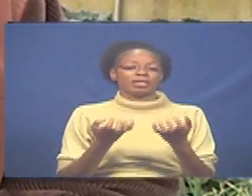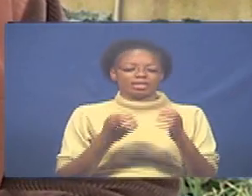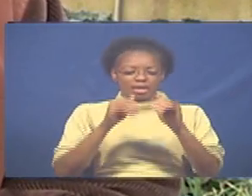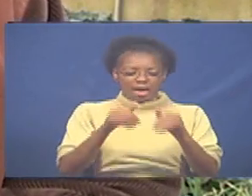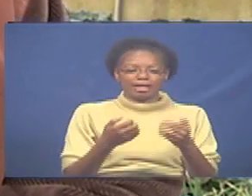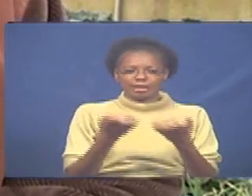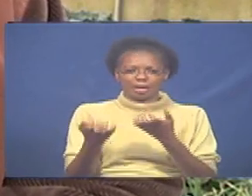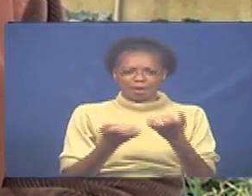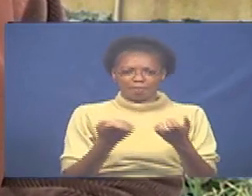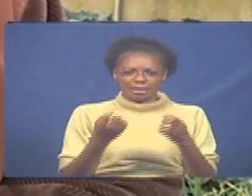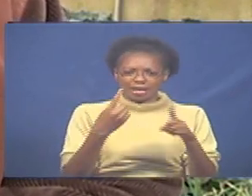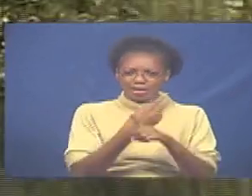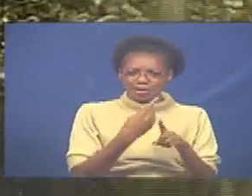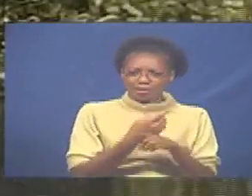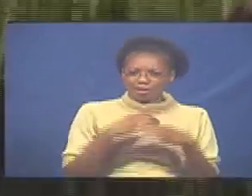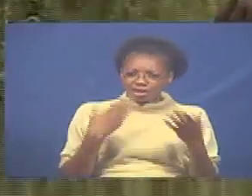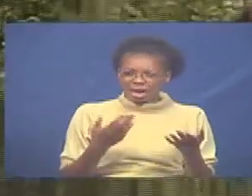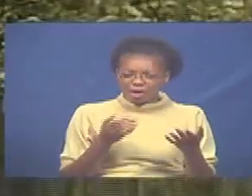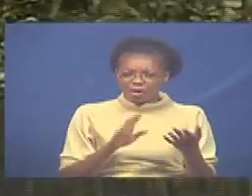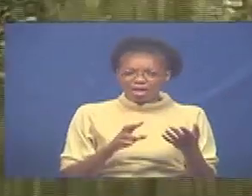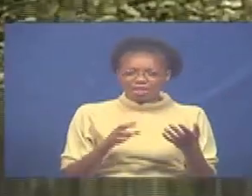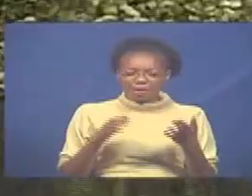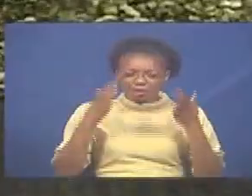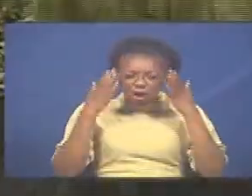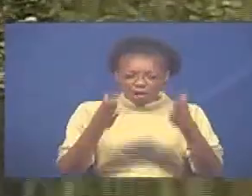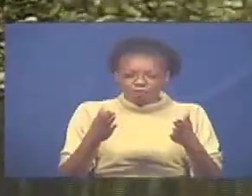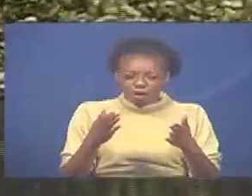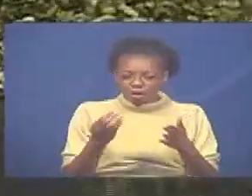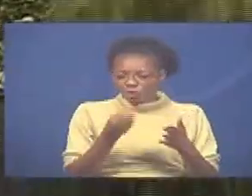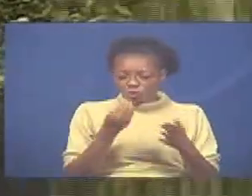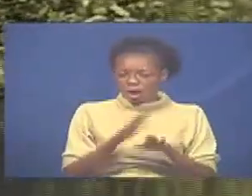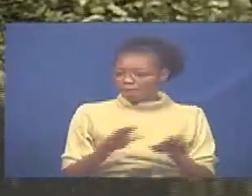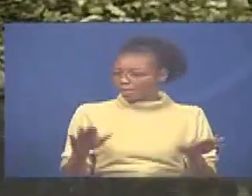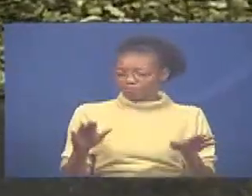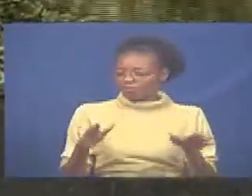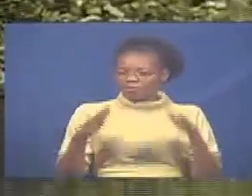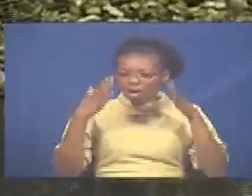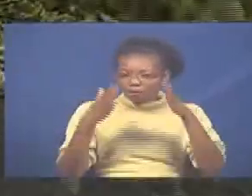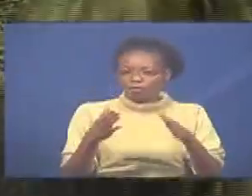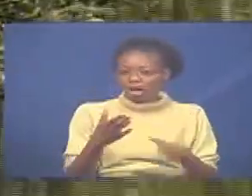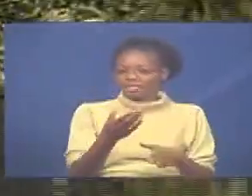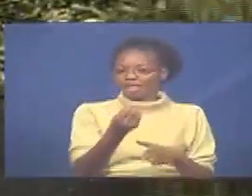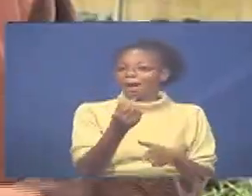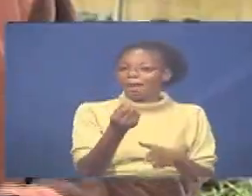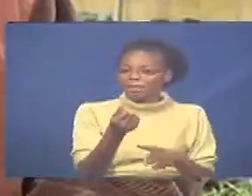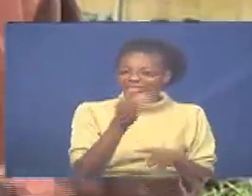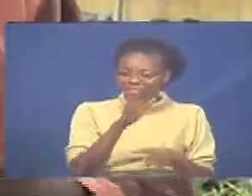kule mwanzo. Lazima tuende na vile maisha yapo. Kwa sababu ikiwa kilimo biashara, tayari ni kazi.